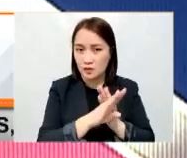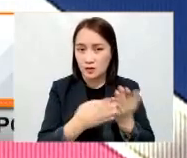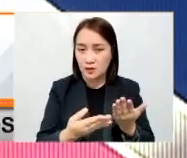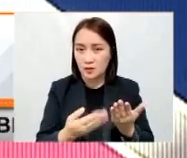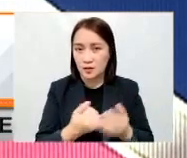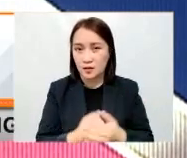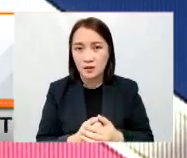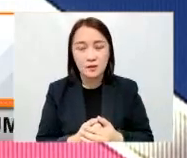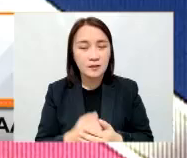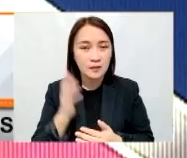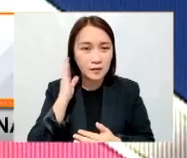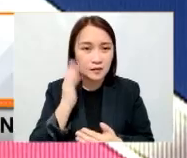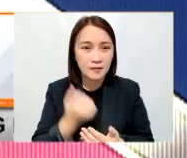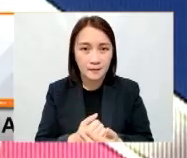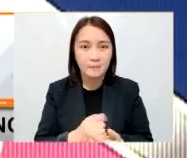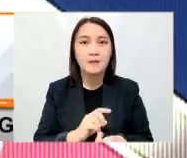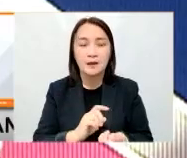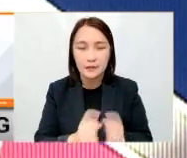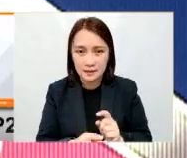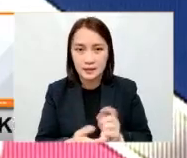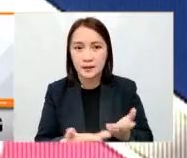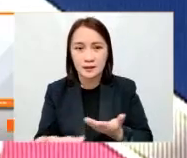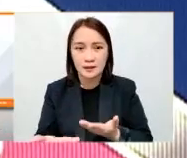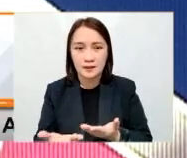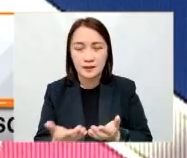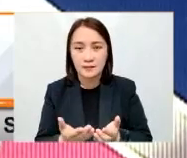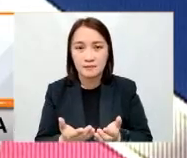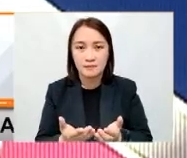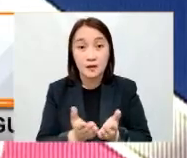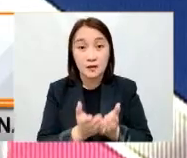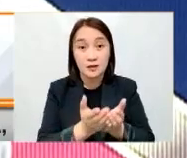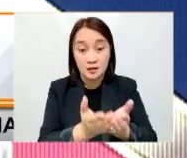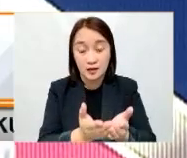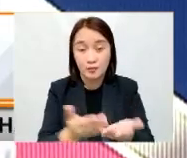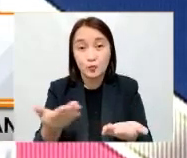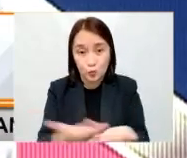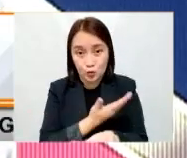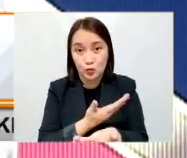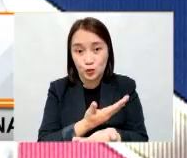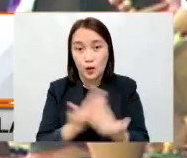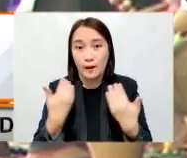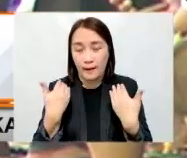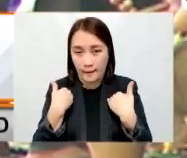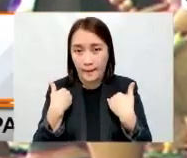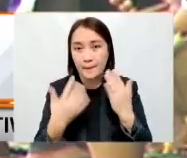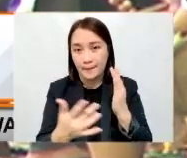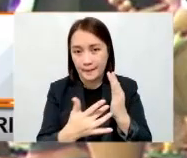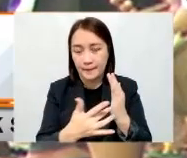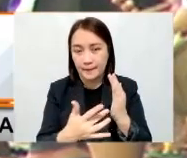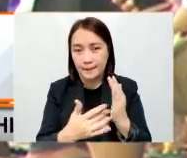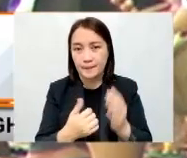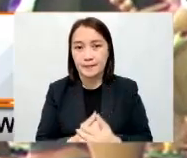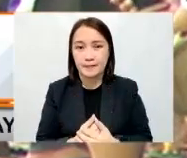existing ships and the building of newer and more modern ships equipped with these new technologies. Matatanda